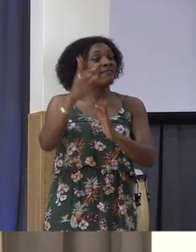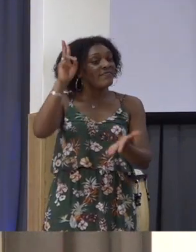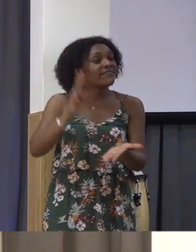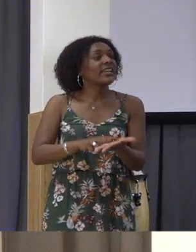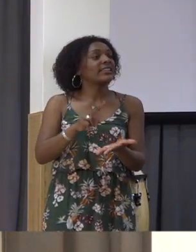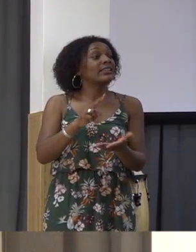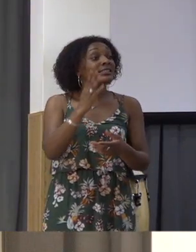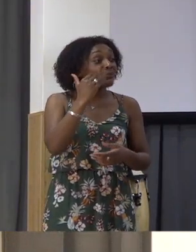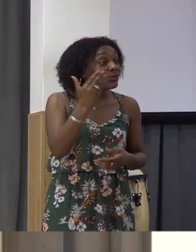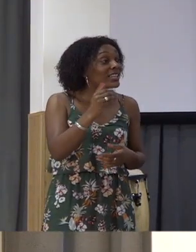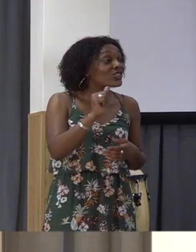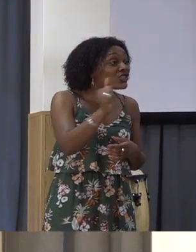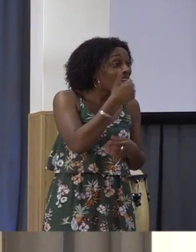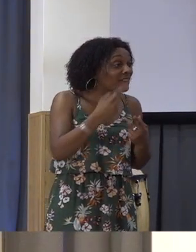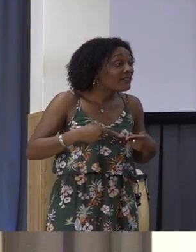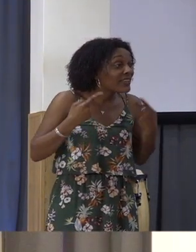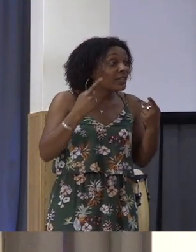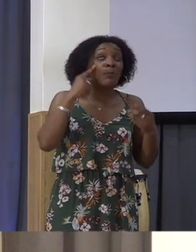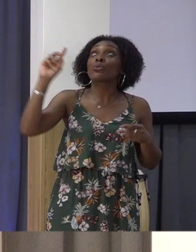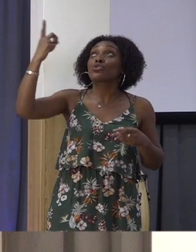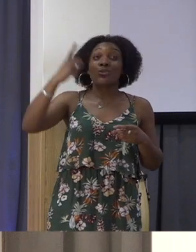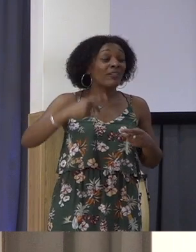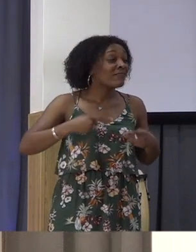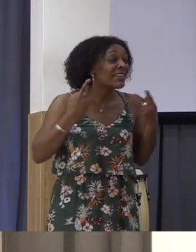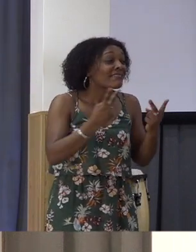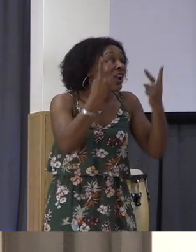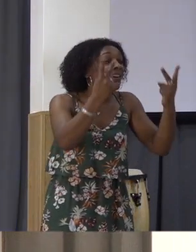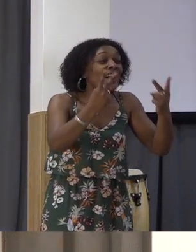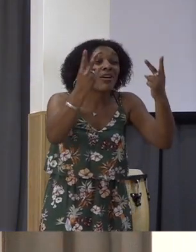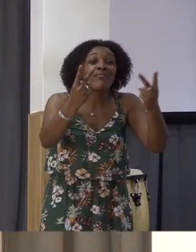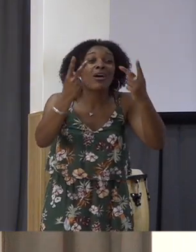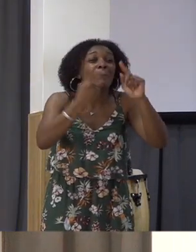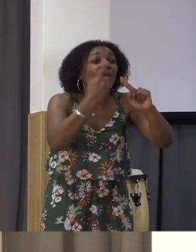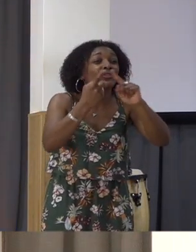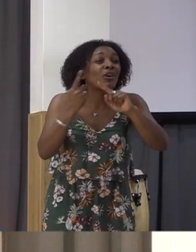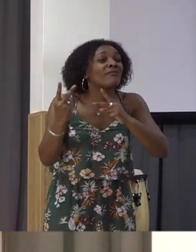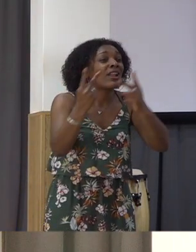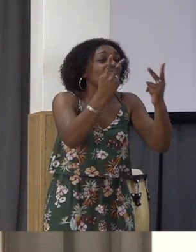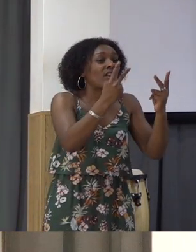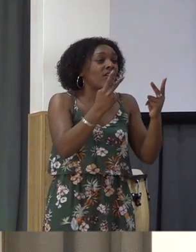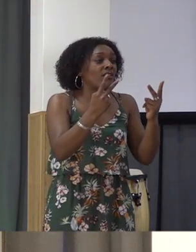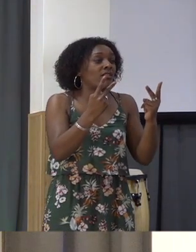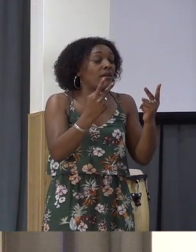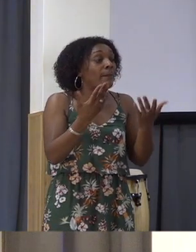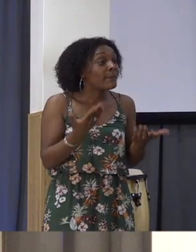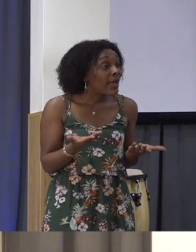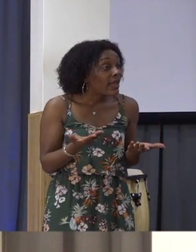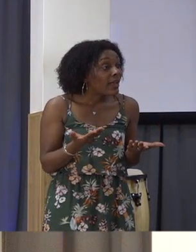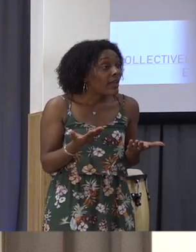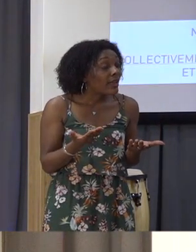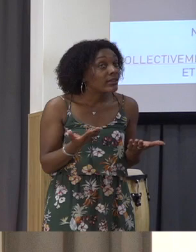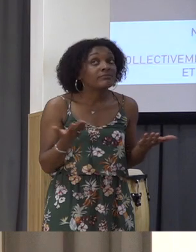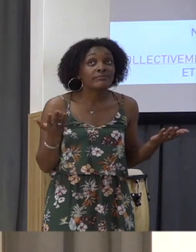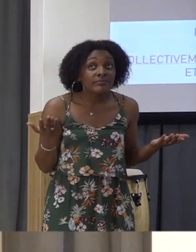Pour Dieu, chaque vie, elle est importante. Mais l'Église va réaliser cela. L'Église va